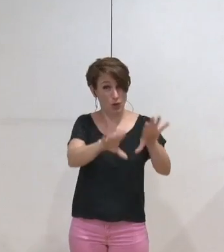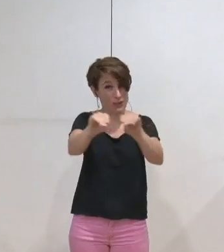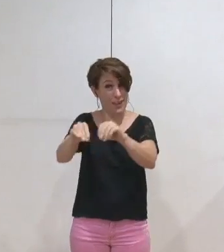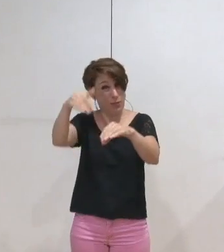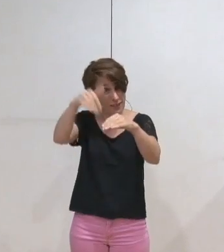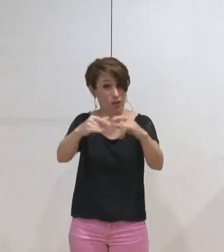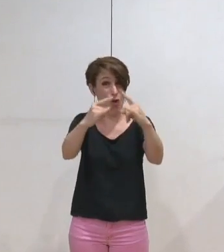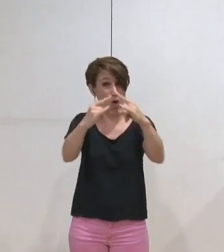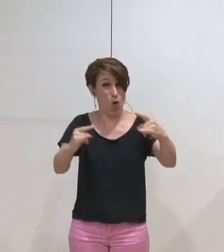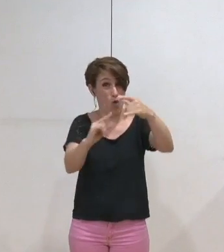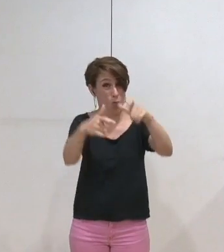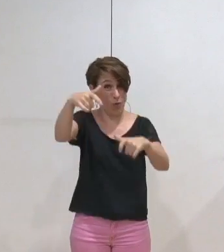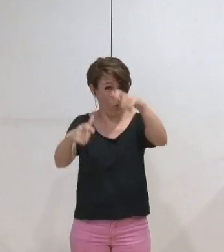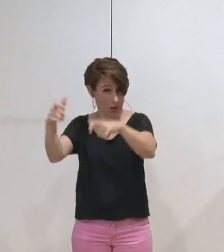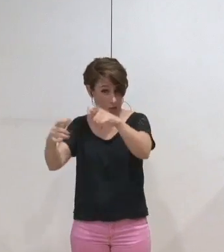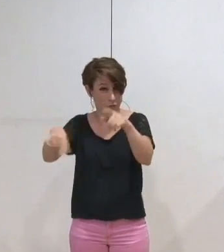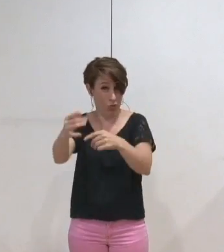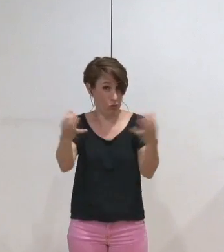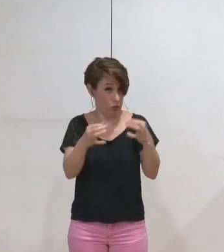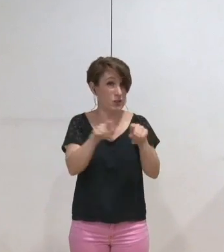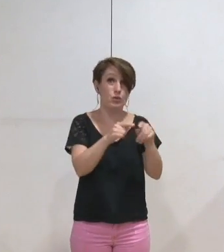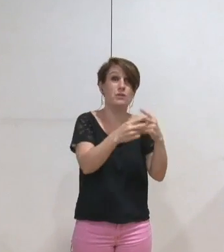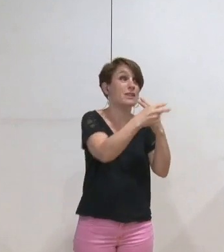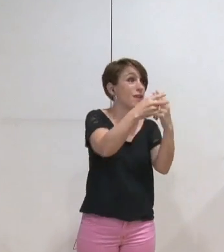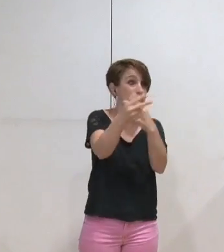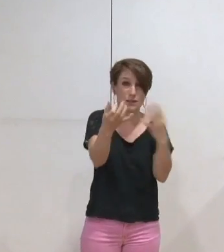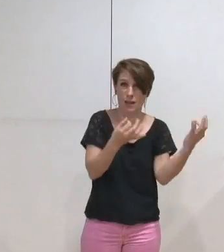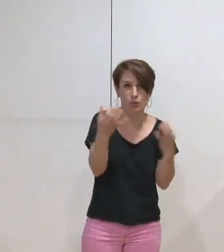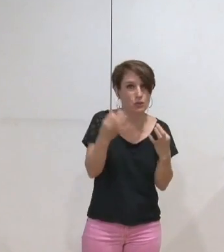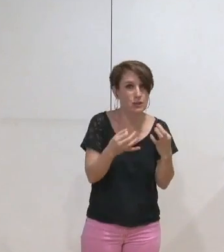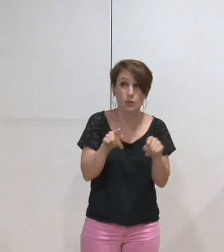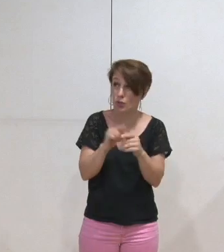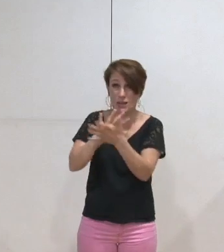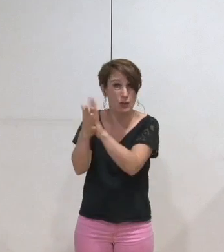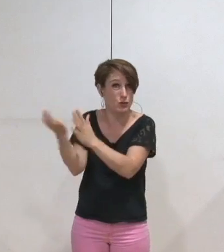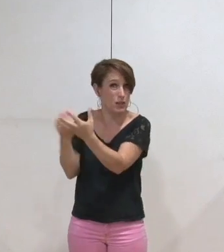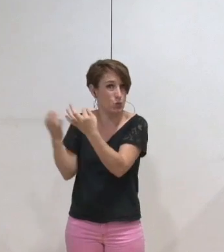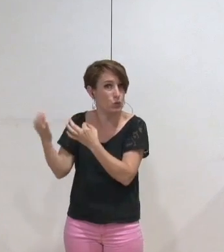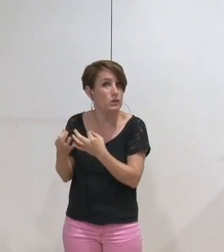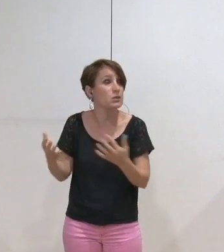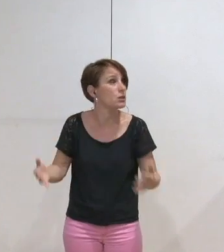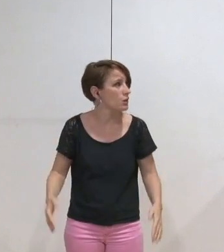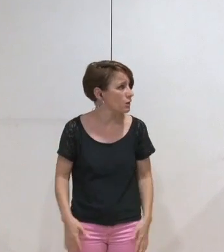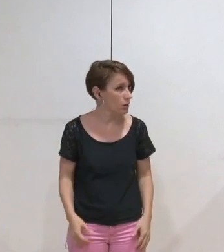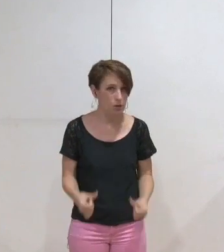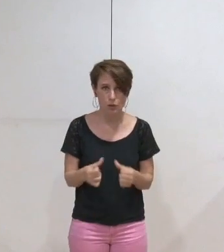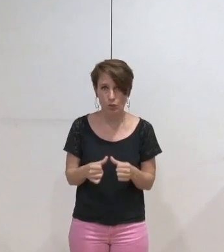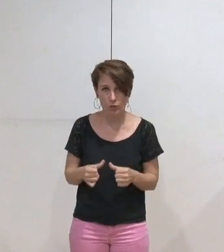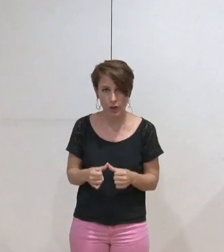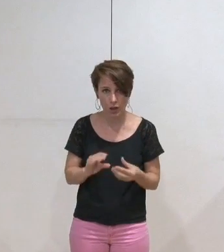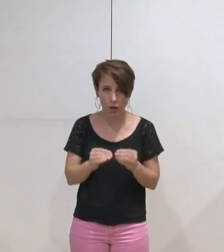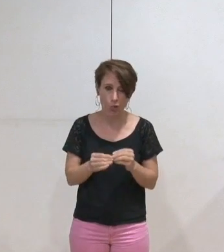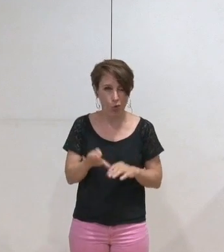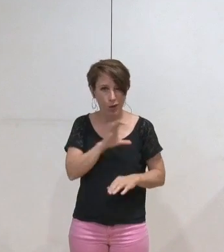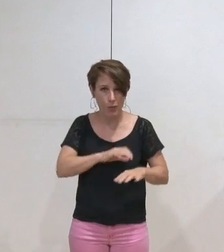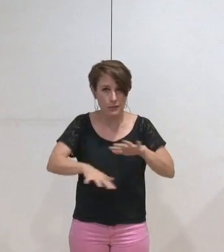certaine mesure par les riverins ou les associations c'est quoi la question qui est posé est-ce qu'on tente de résoudre le problème ou est-ce qu'on